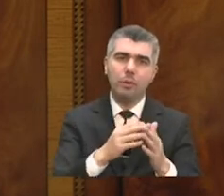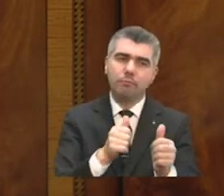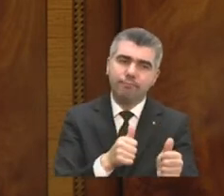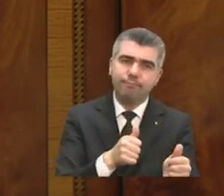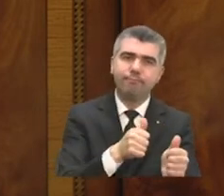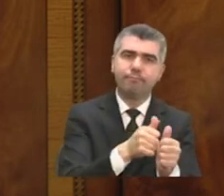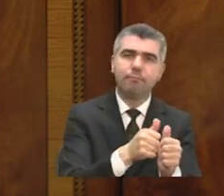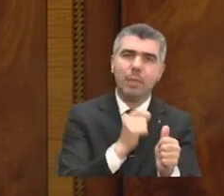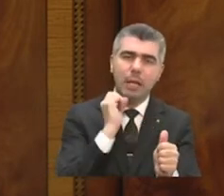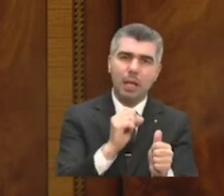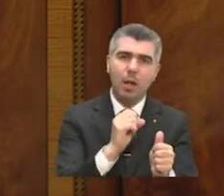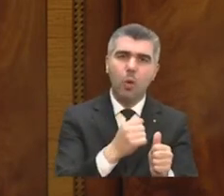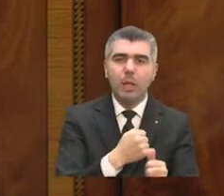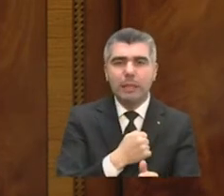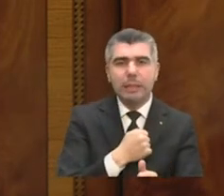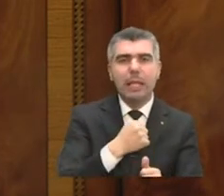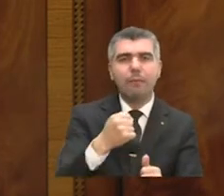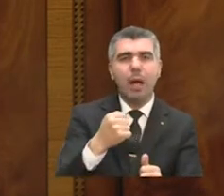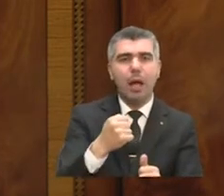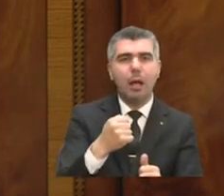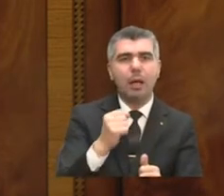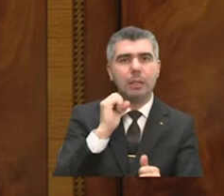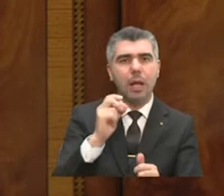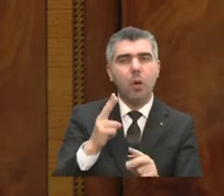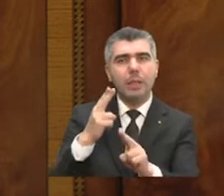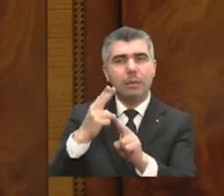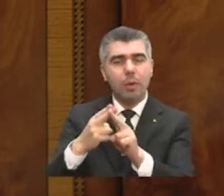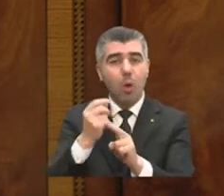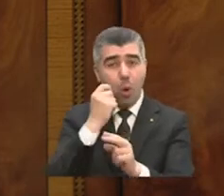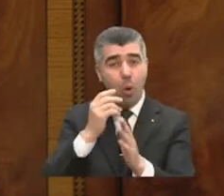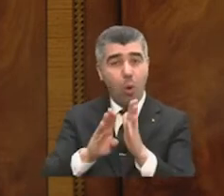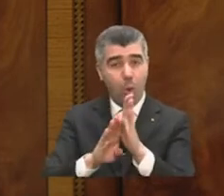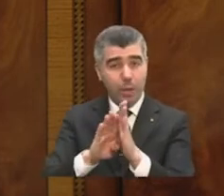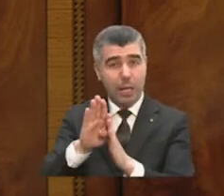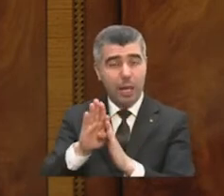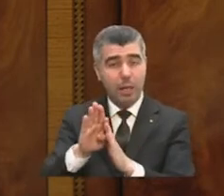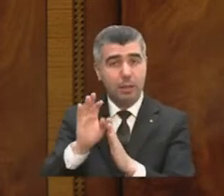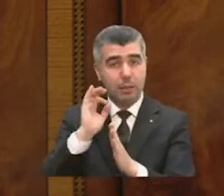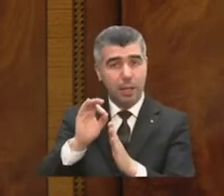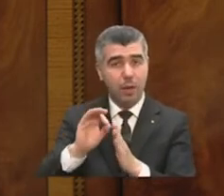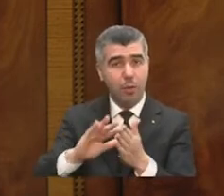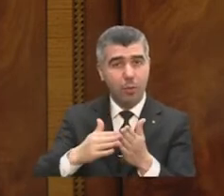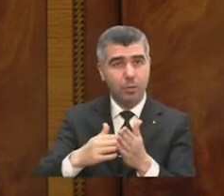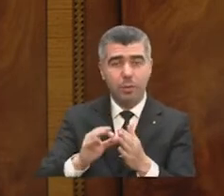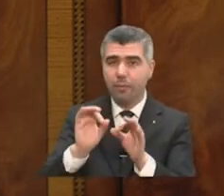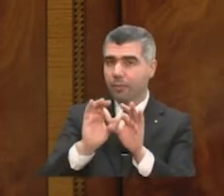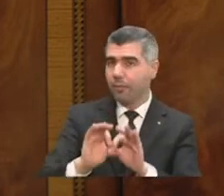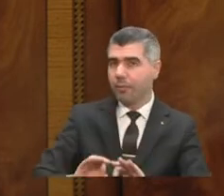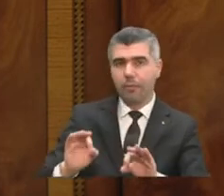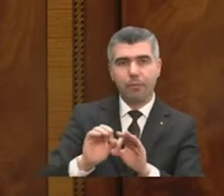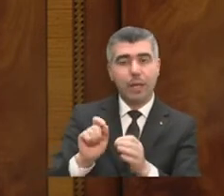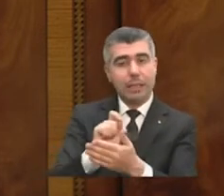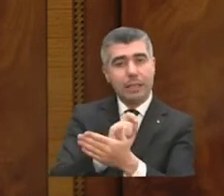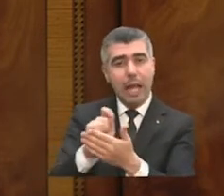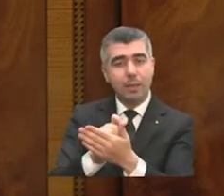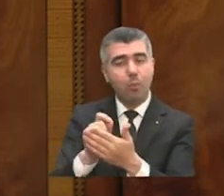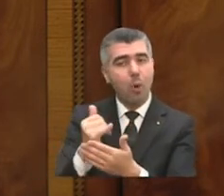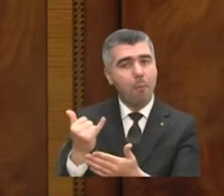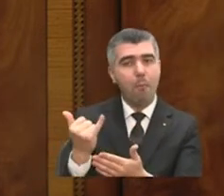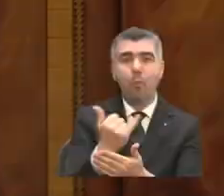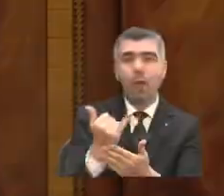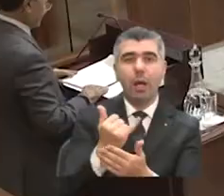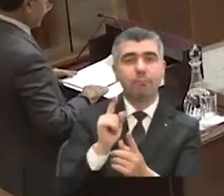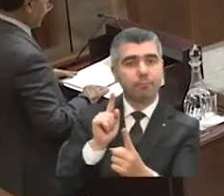le Parlement européen ignore le droit de cette femme victime justement de